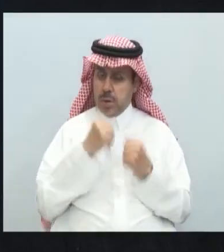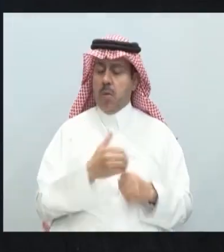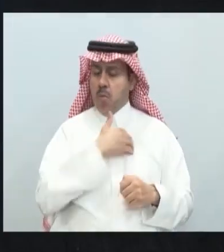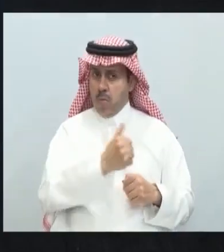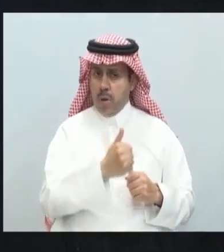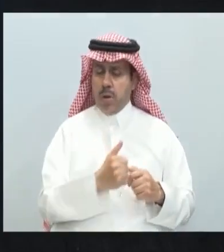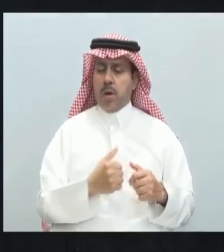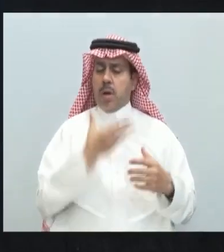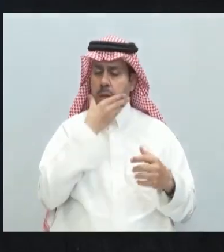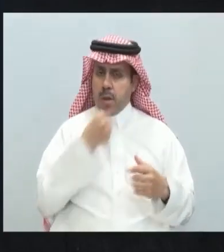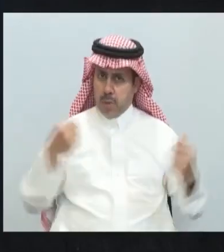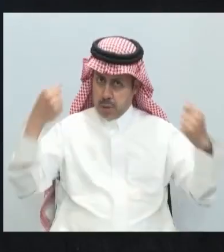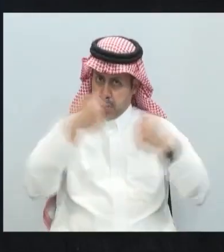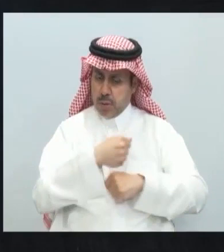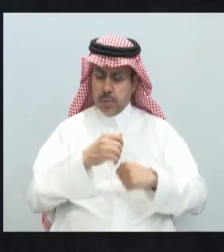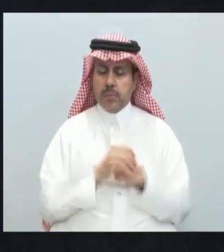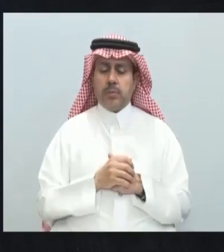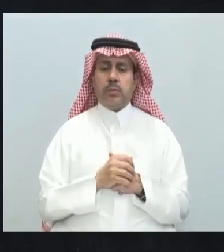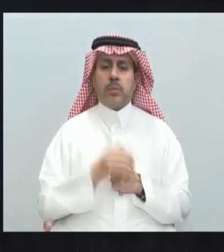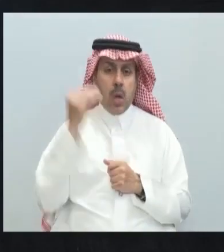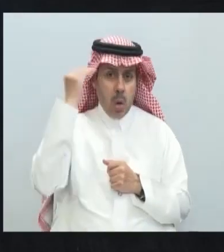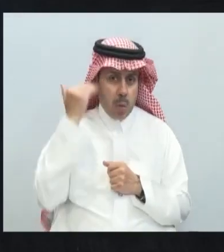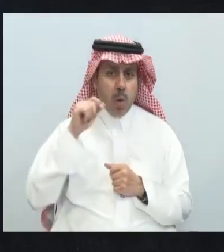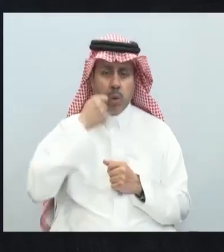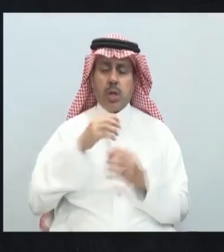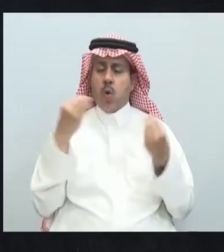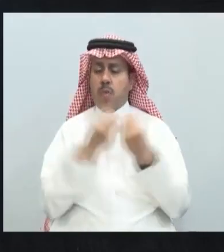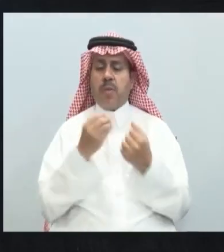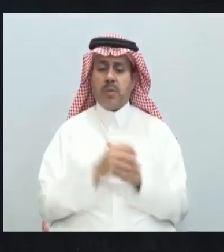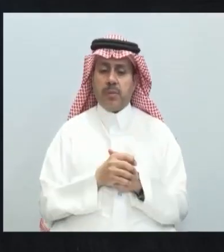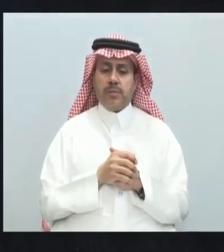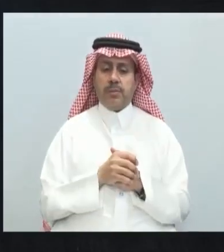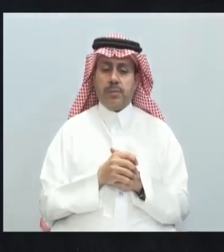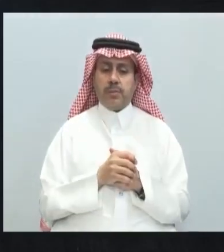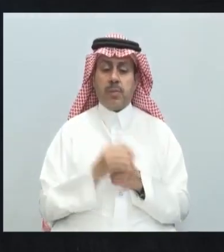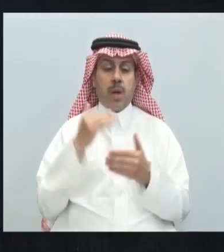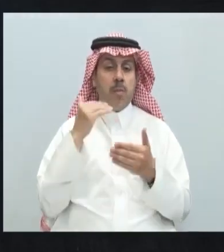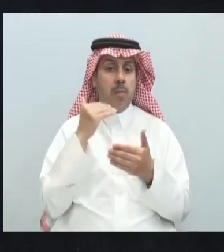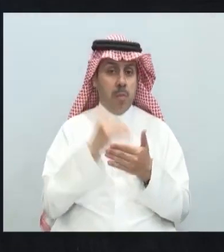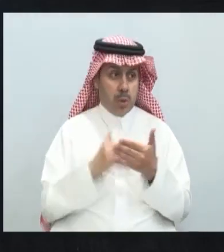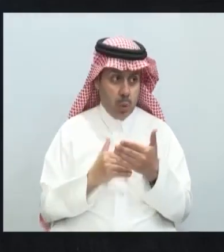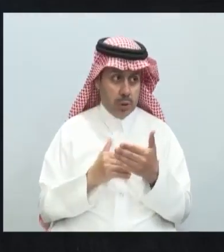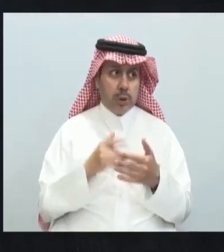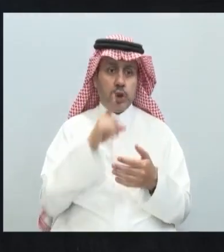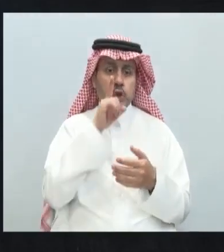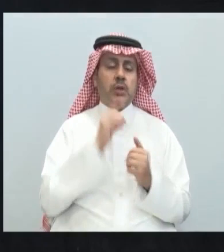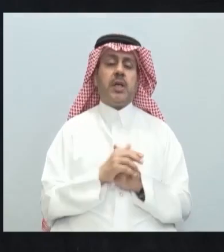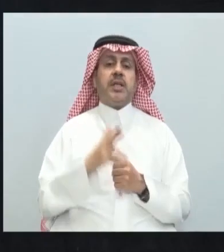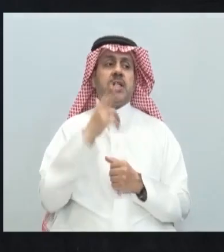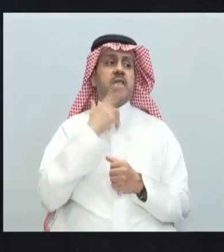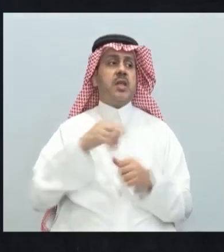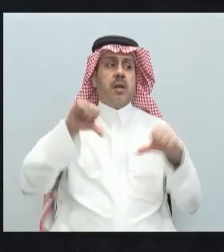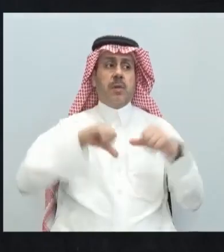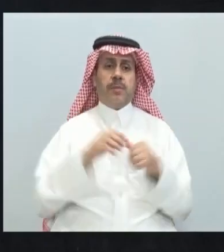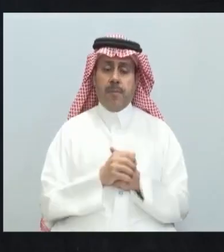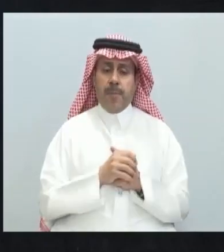انتبه الى هذا الخطر الكبير والخطوه التي هي من خطوات الشيطان في تزيين القبيح